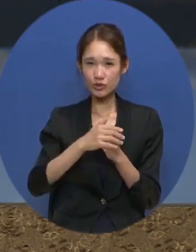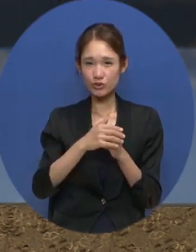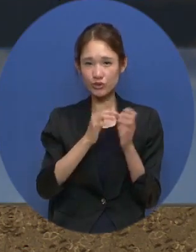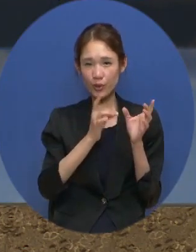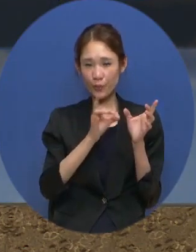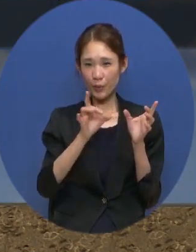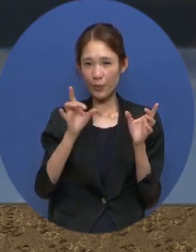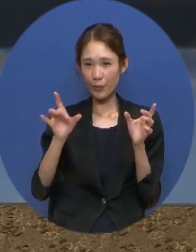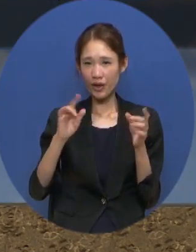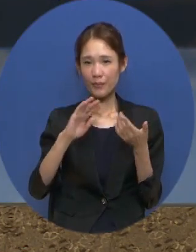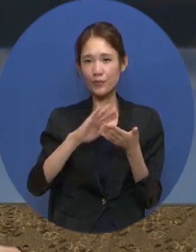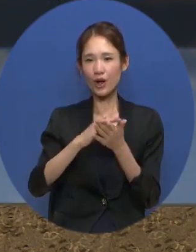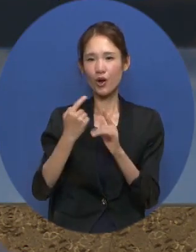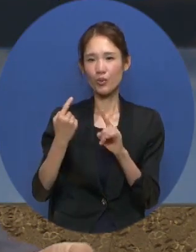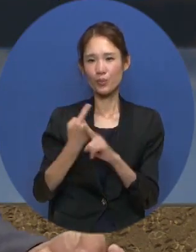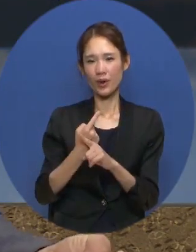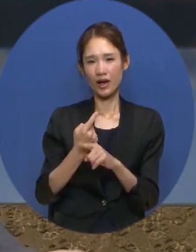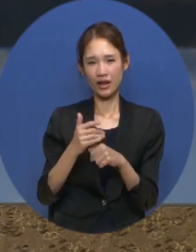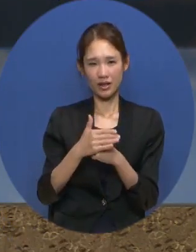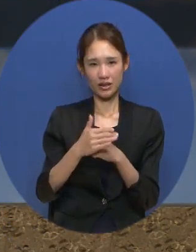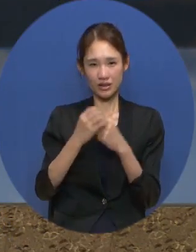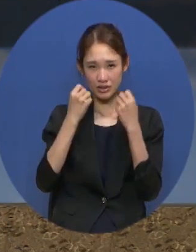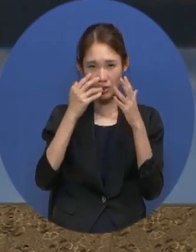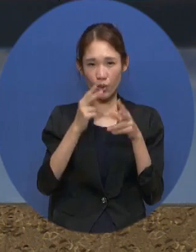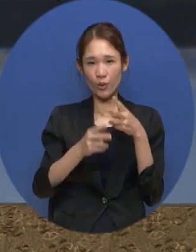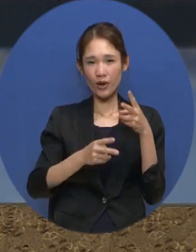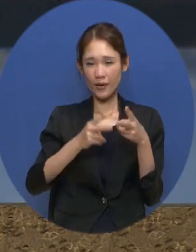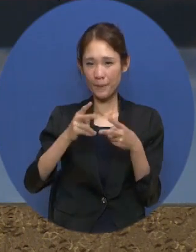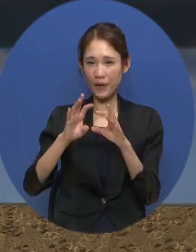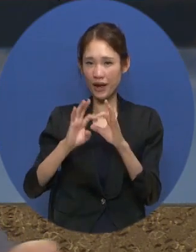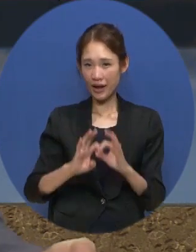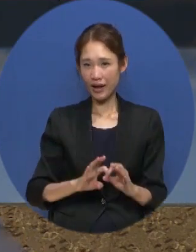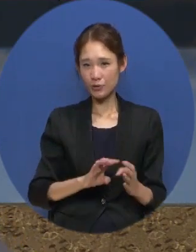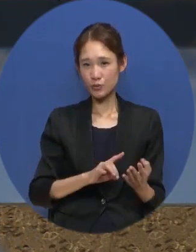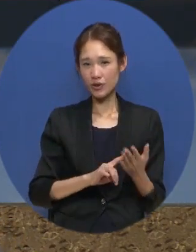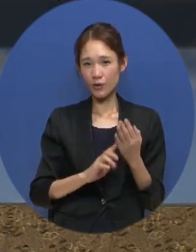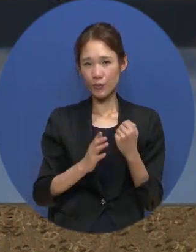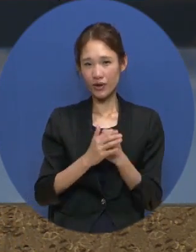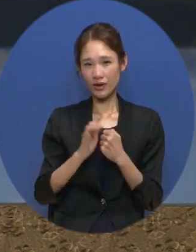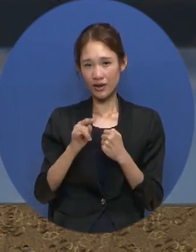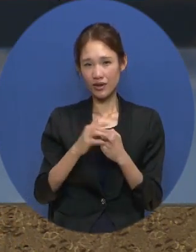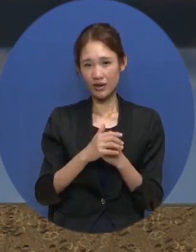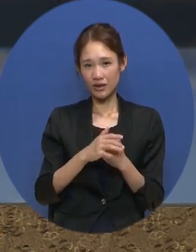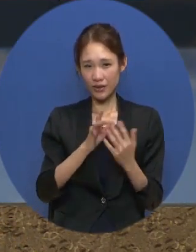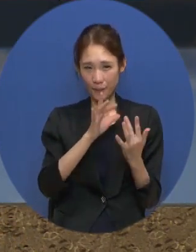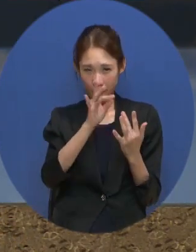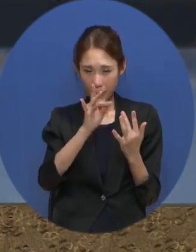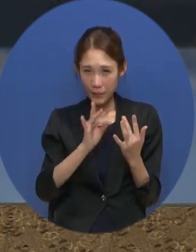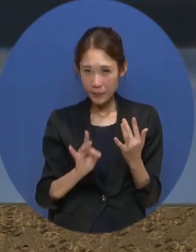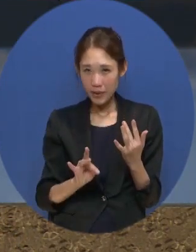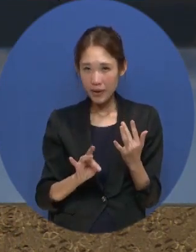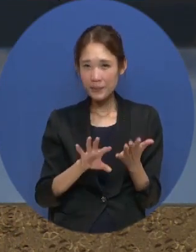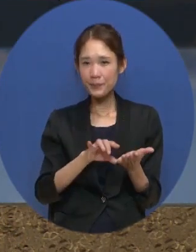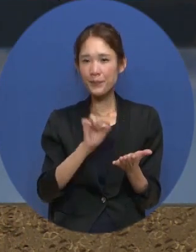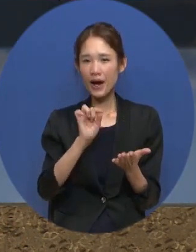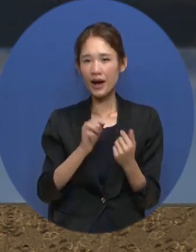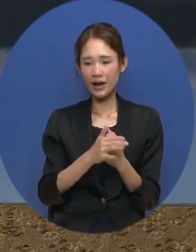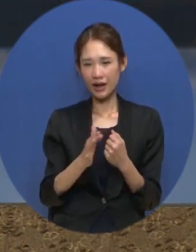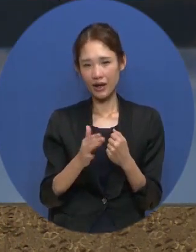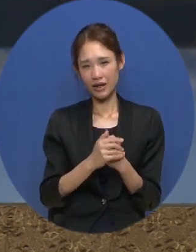그런 변화 속에서 새로운 비즈니스가 계속 나오고 있어요. 아. 예, 그걸 저희는 캐치해가지고 예. 거기서